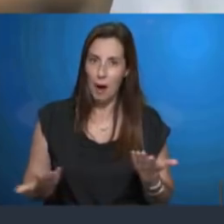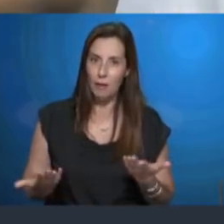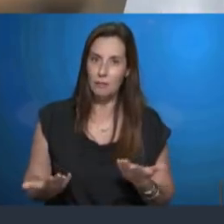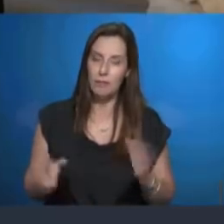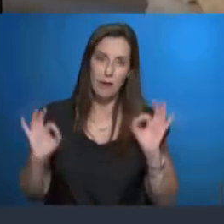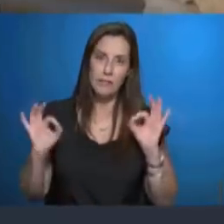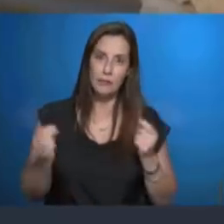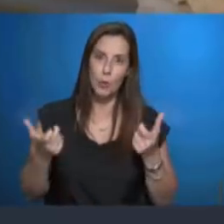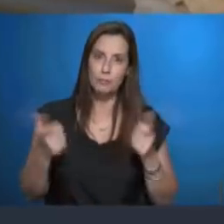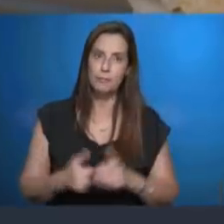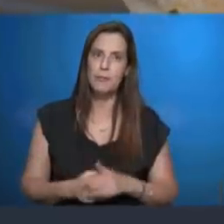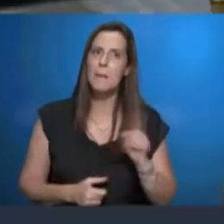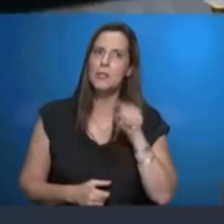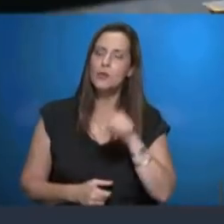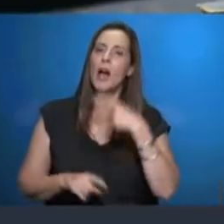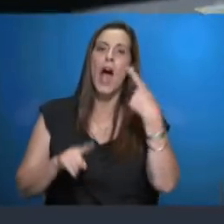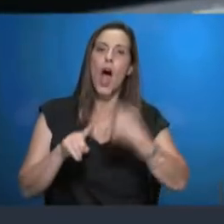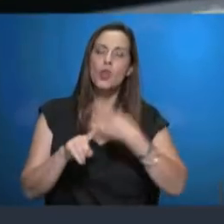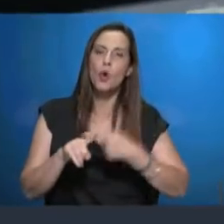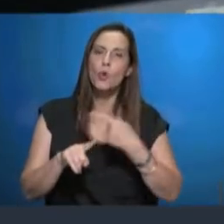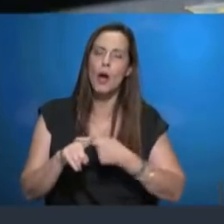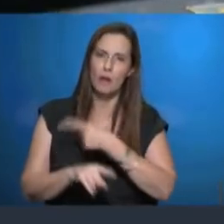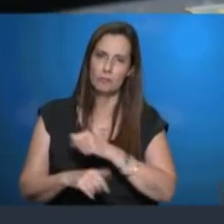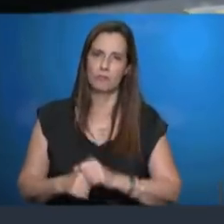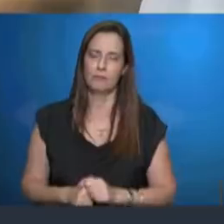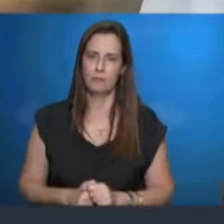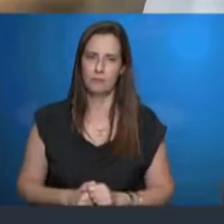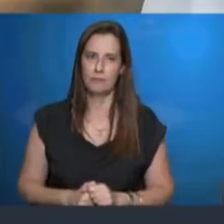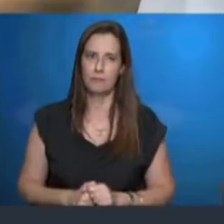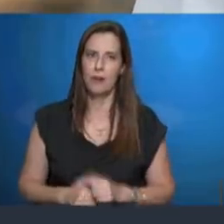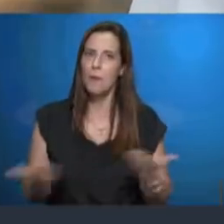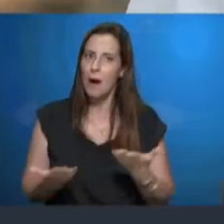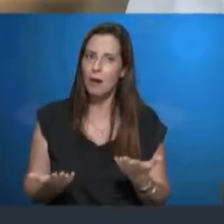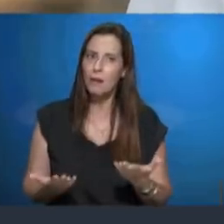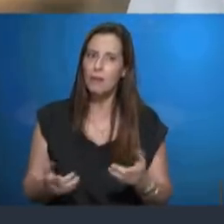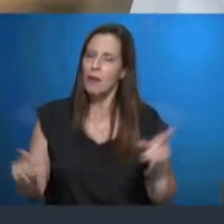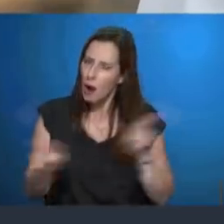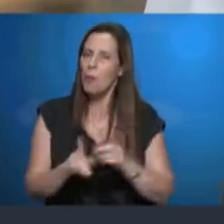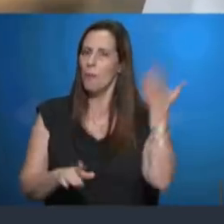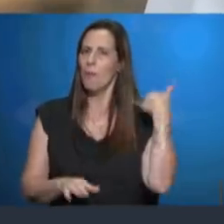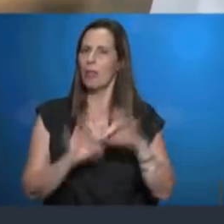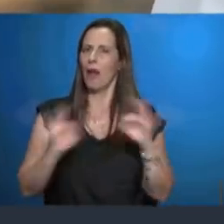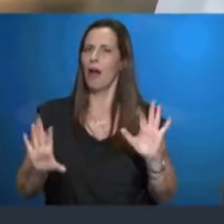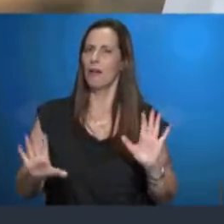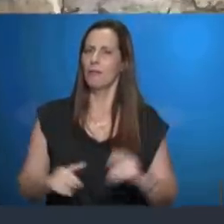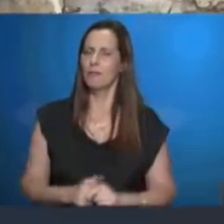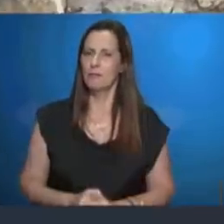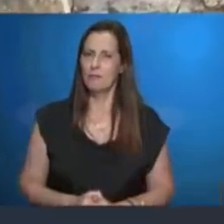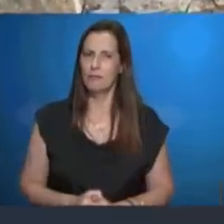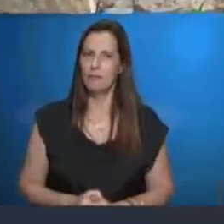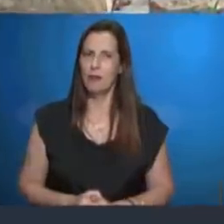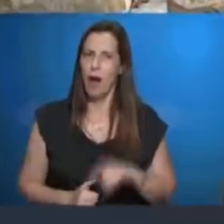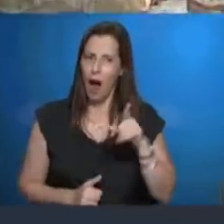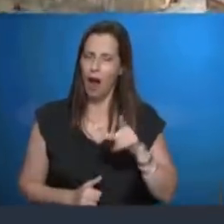מה? אין כלום. מי זאת? הדודה של אלי אבוטבול. ואז מה קורה? השאלים הראשונות. אתה